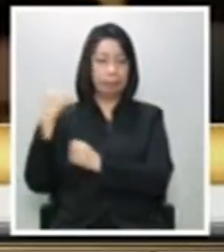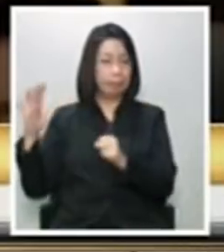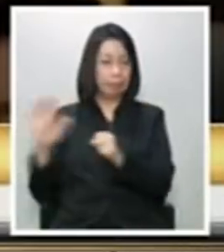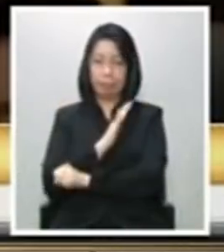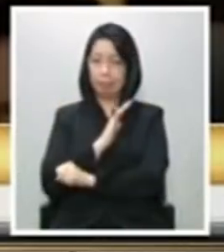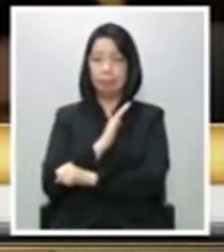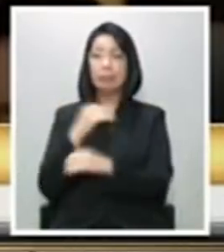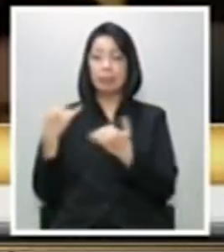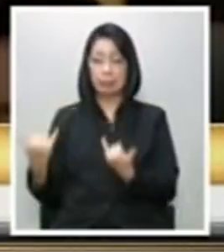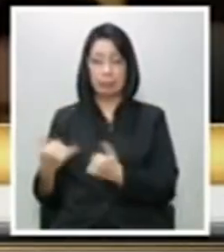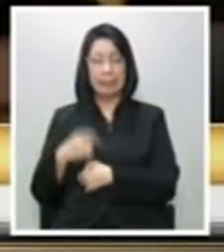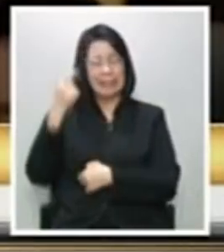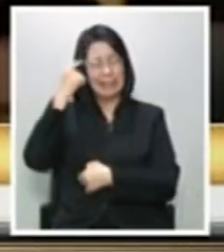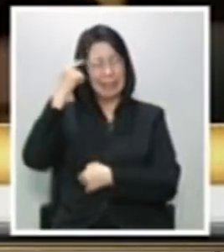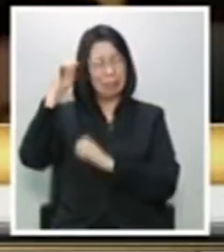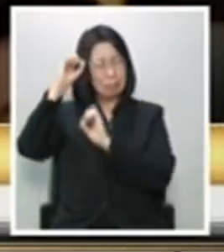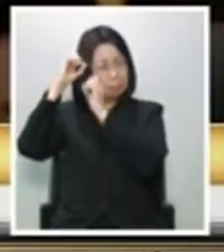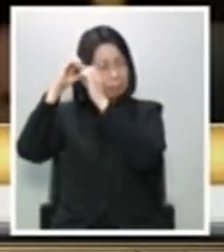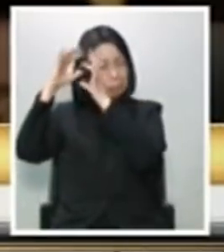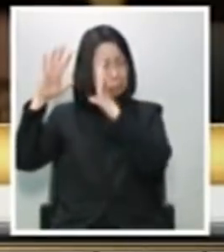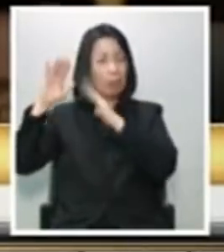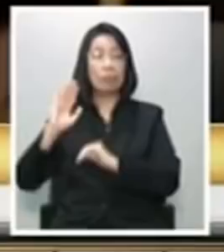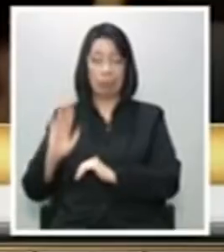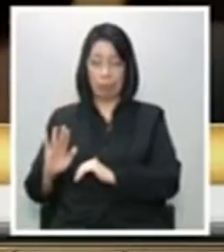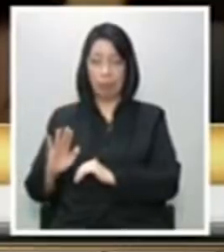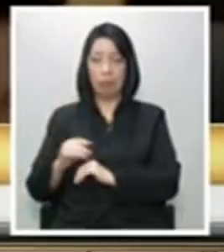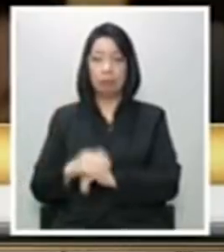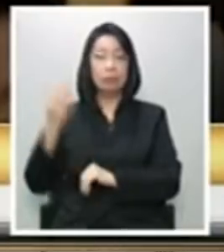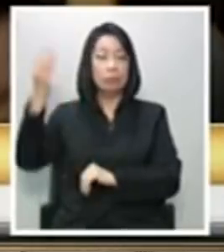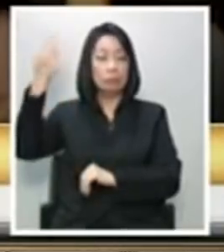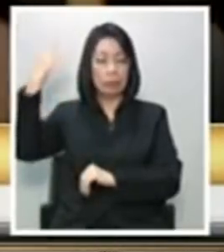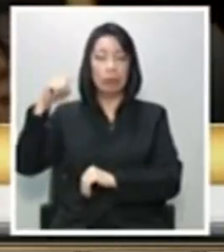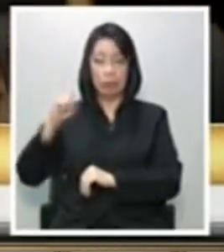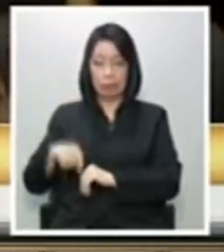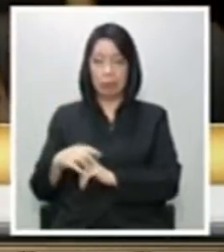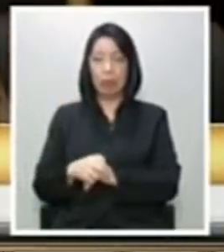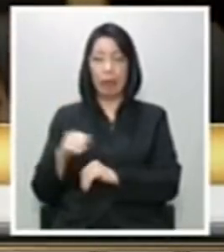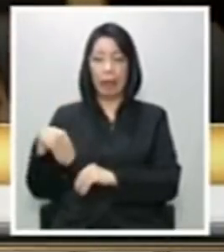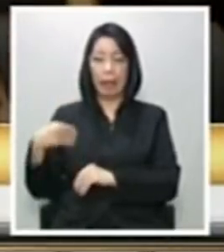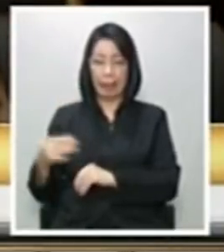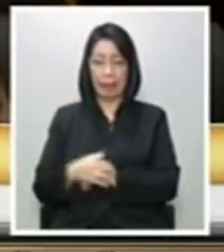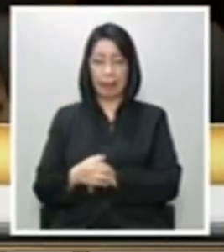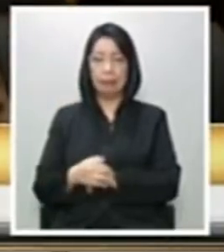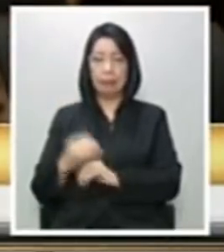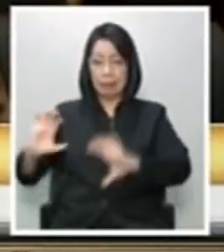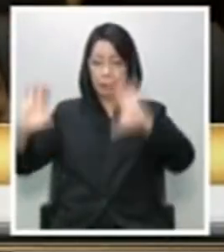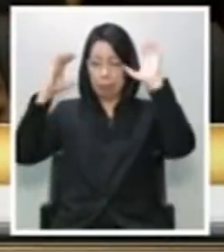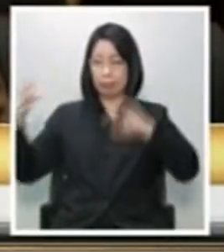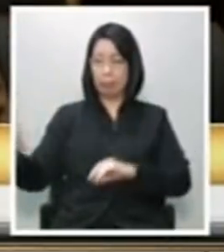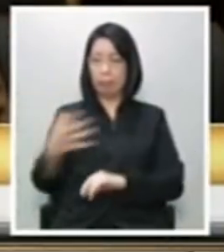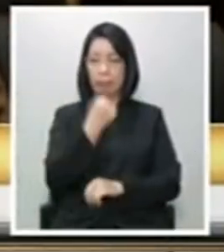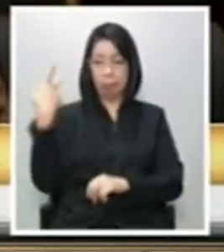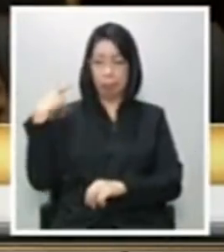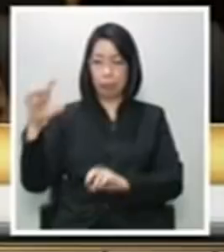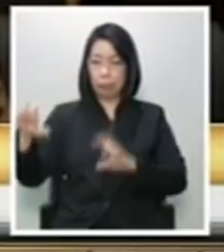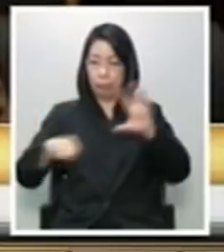งนี่ก็คือความคิดในสมัยนั้นว่ารัฐเป็นเจ้าของสัมปทานแล้วก็ควรได้ประโยชน์สูงสุดจากป่าไม้